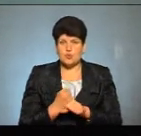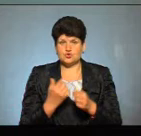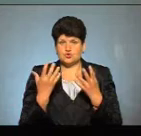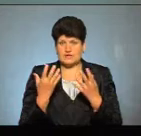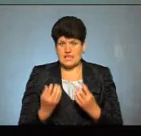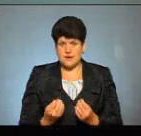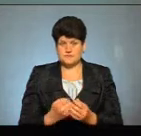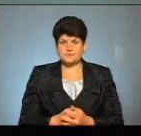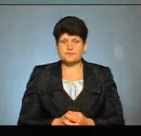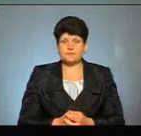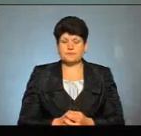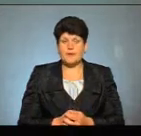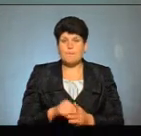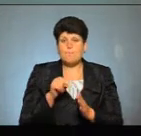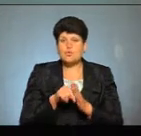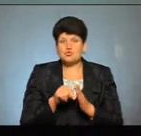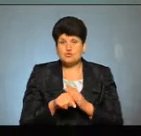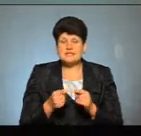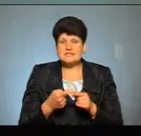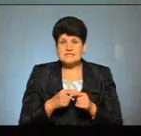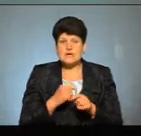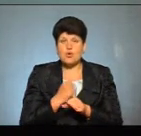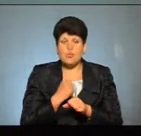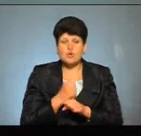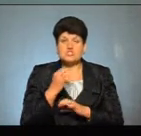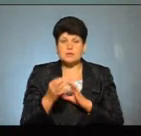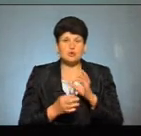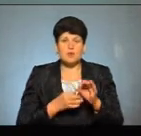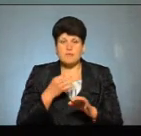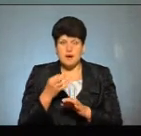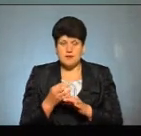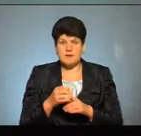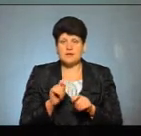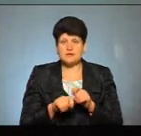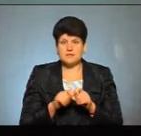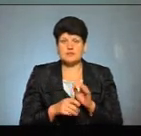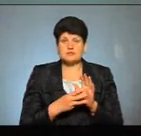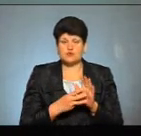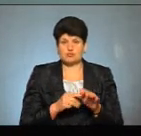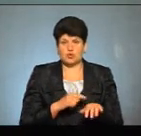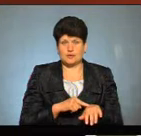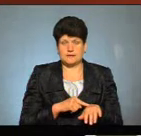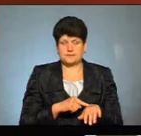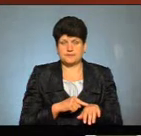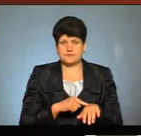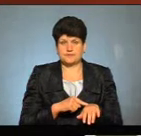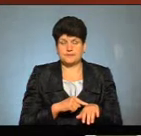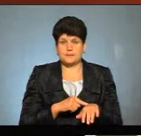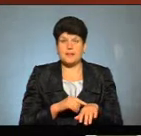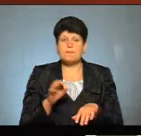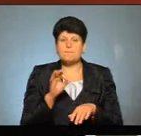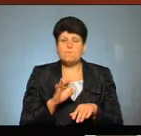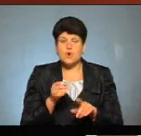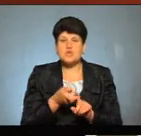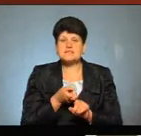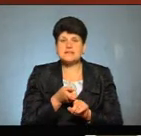дня. По суті, це робоча доба, але дослідження, власне, з 8-ї години. Власне, про